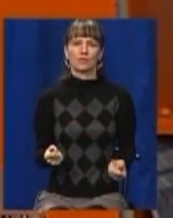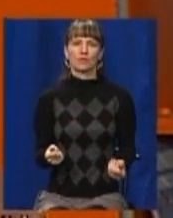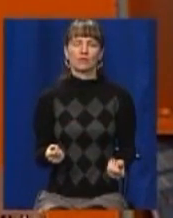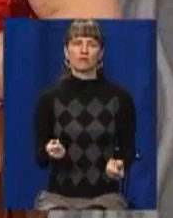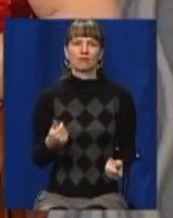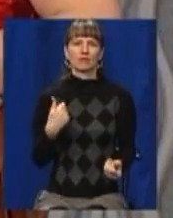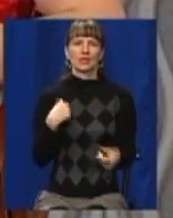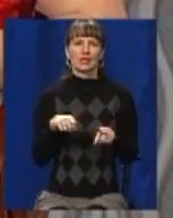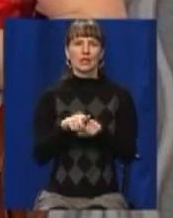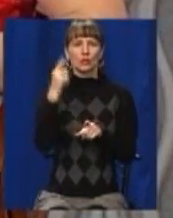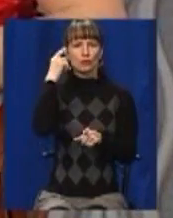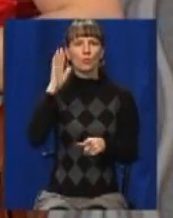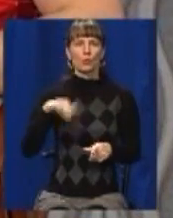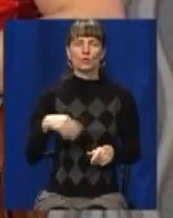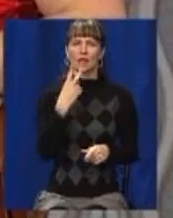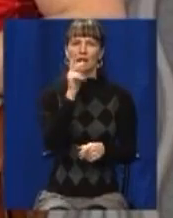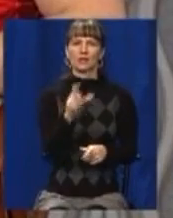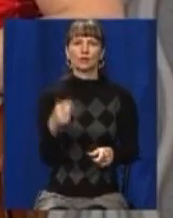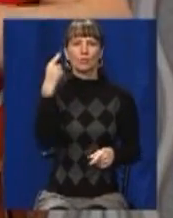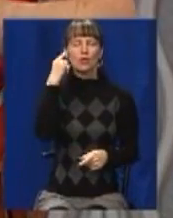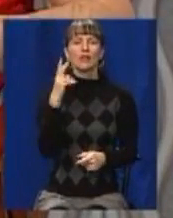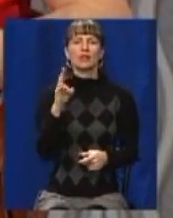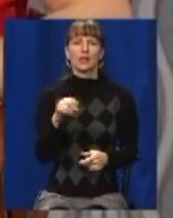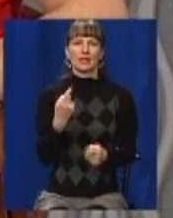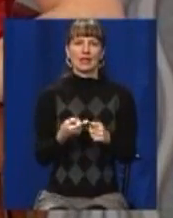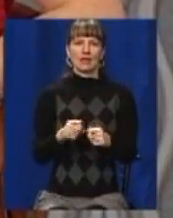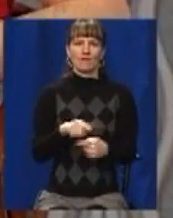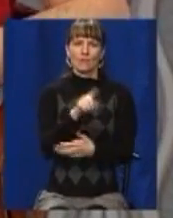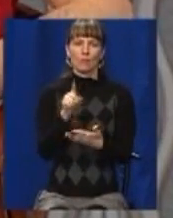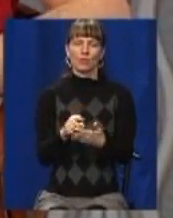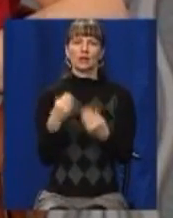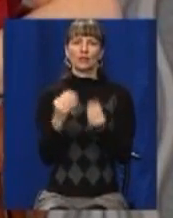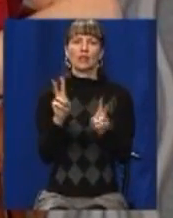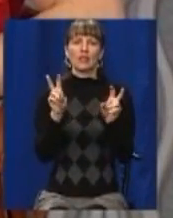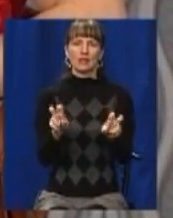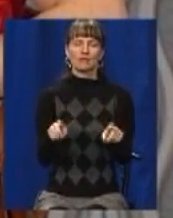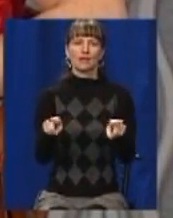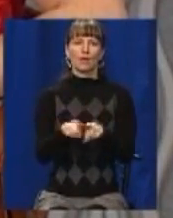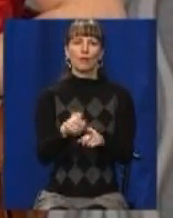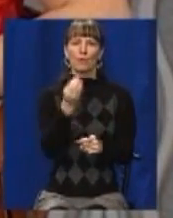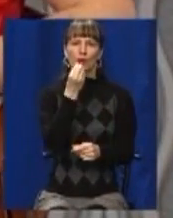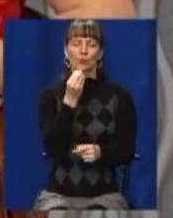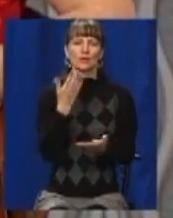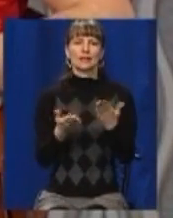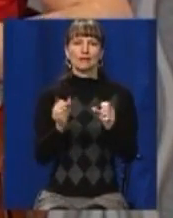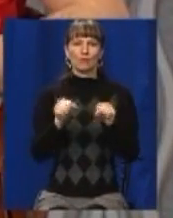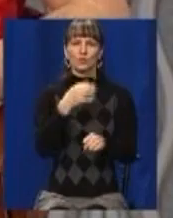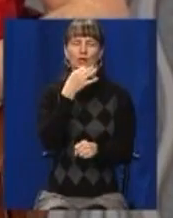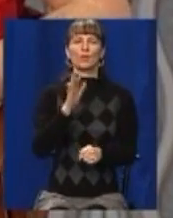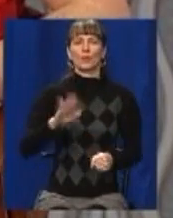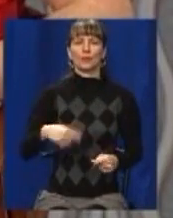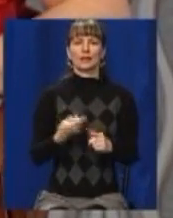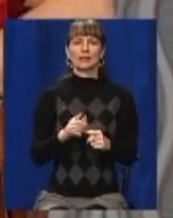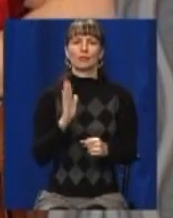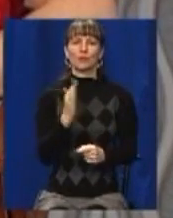От і я не думаю. Хай глядачі наші подумають над цим запитанням, да? Дадуть назву такому власному продукту, якщо можна сказати так. Хай буде